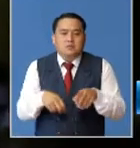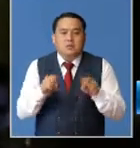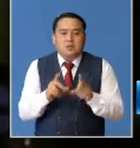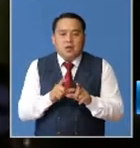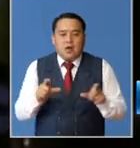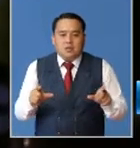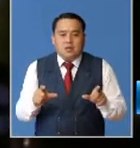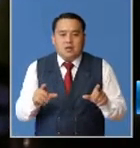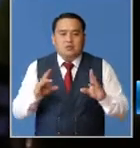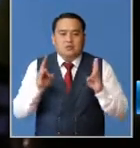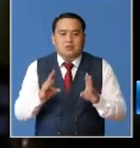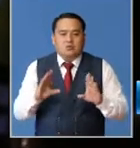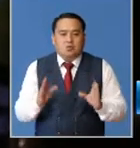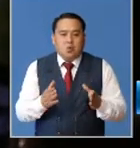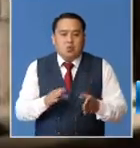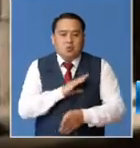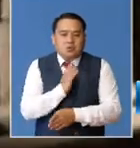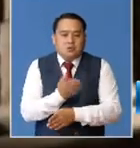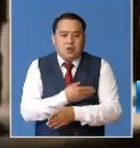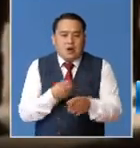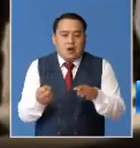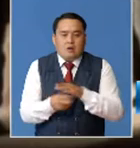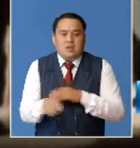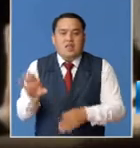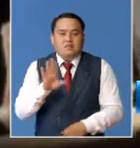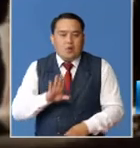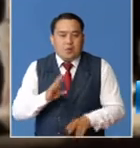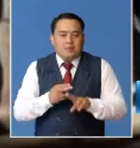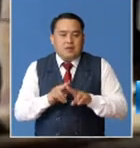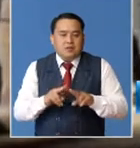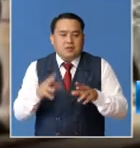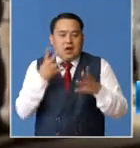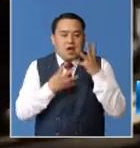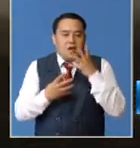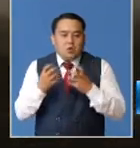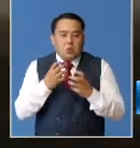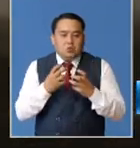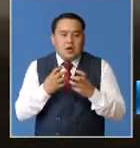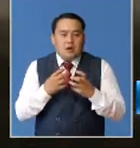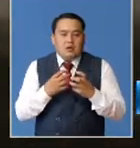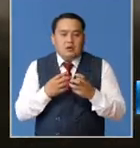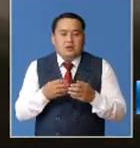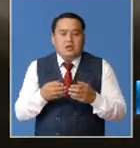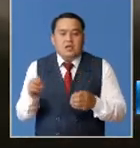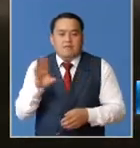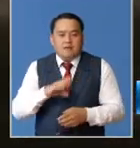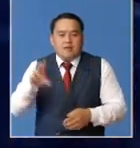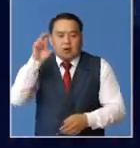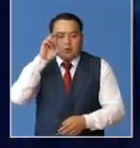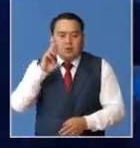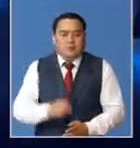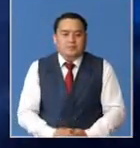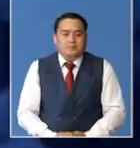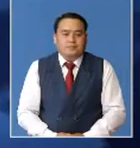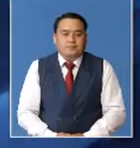экспертов, инцидент с Lifeline усилит миграционный кризис в Европе, вызвав серьезные разногласия между лидерами европейских стран.